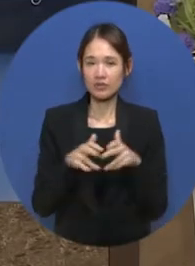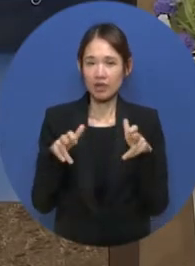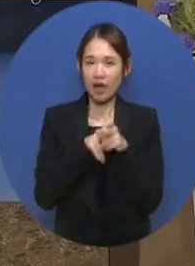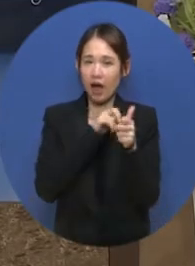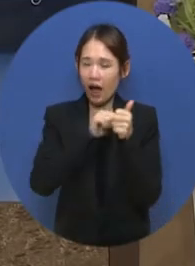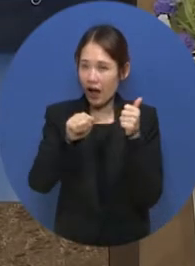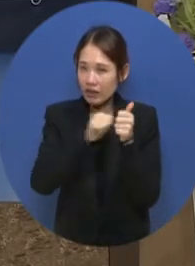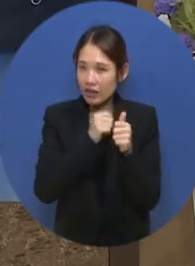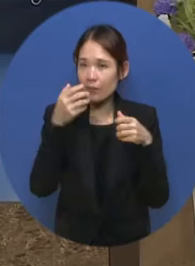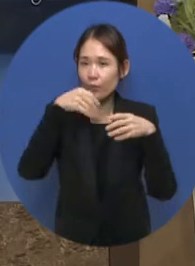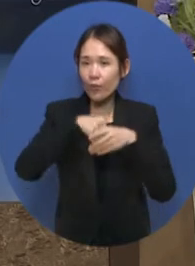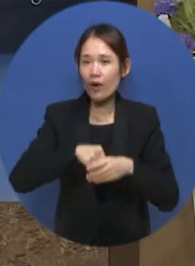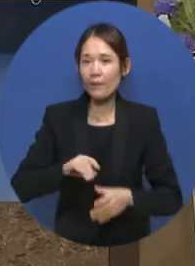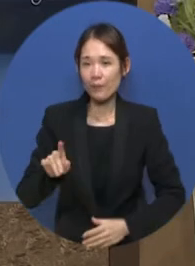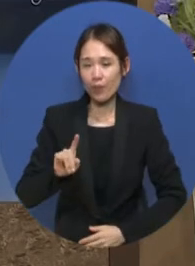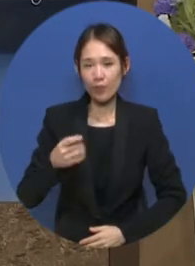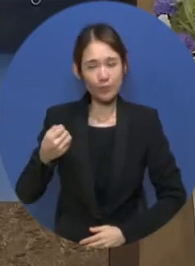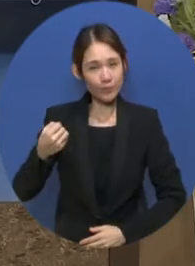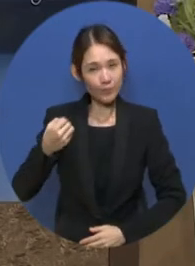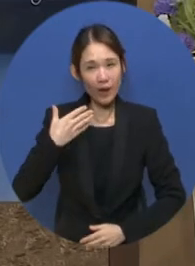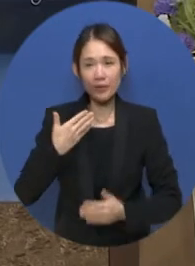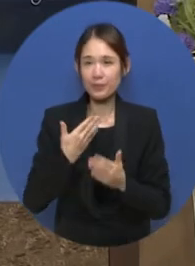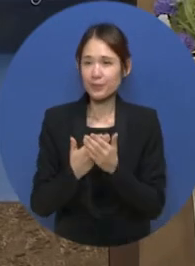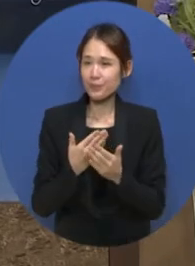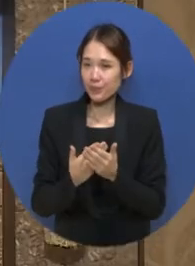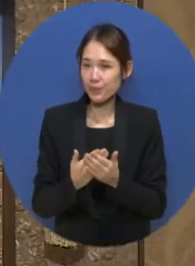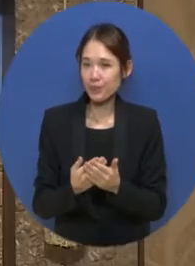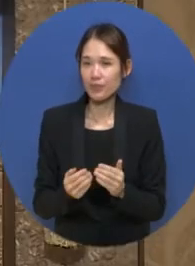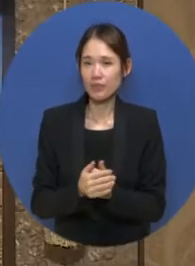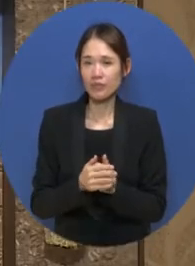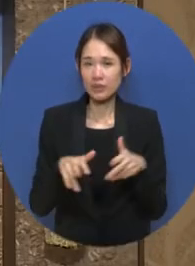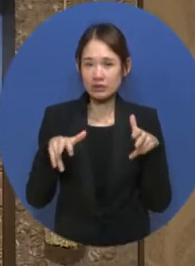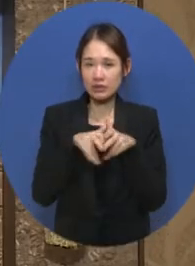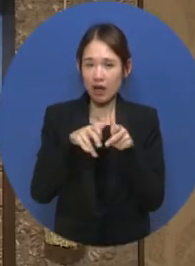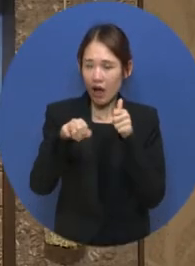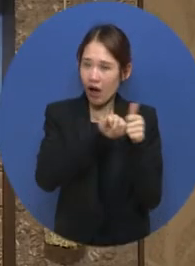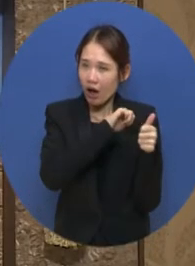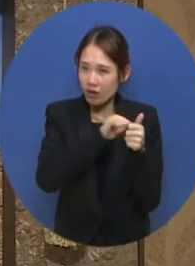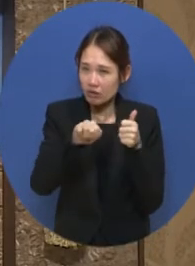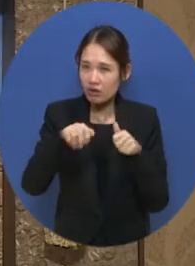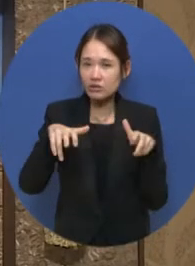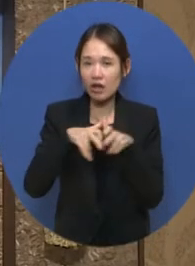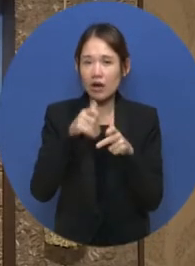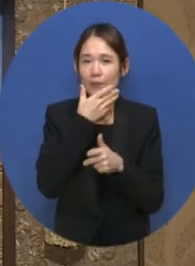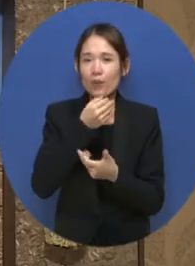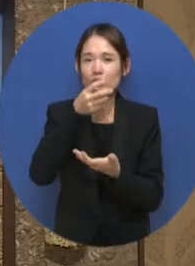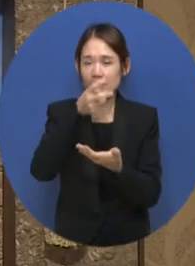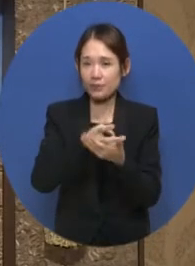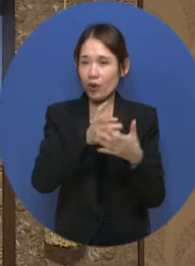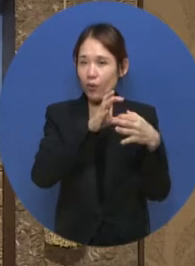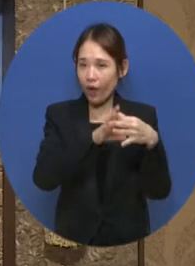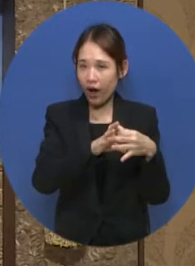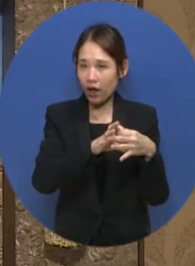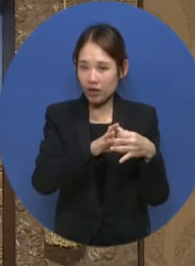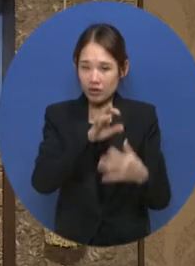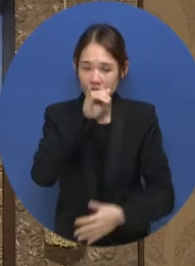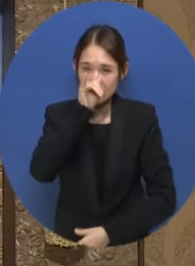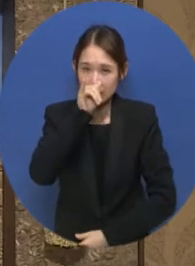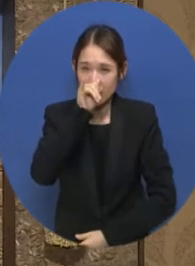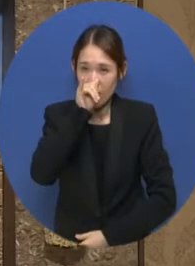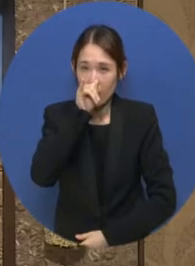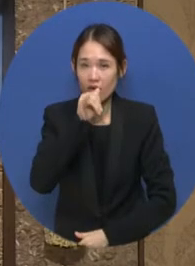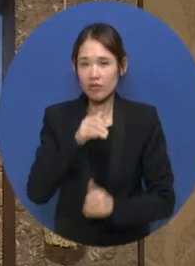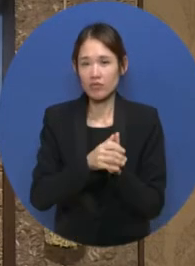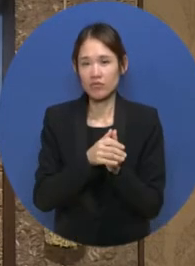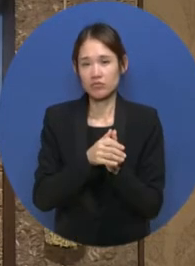어떤 것들이 포함이 되는지 말씀 부탁드리겠습니다 4 장애인 학대 는 장애인복지법 에그 정의를 두고 있습니다